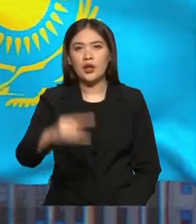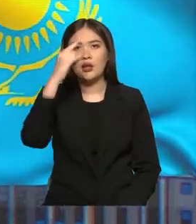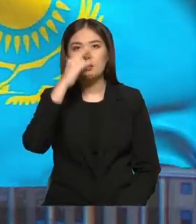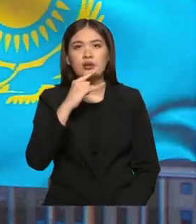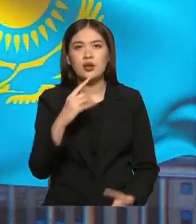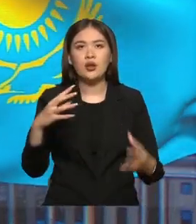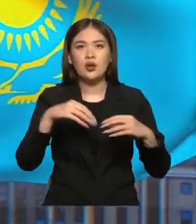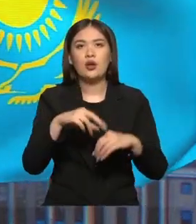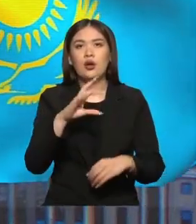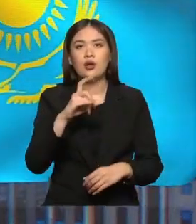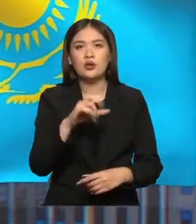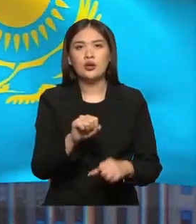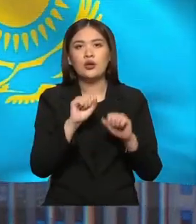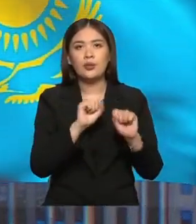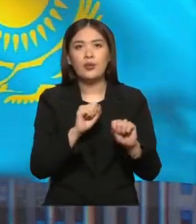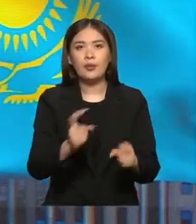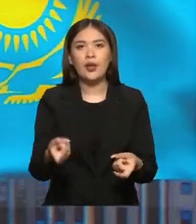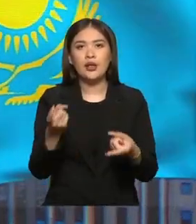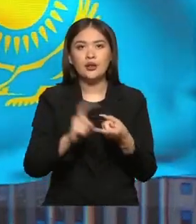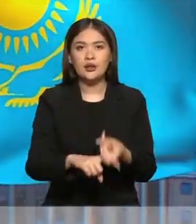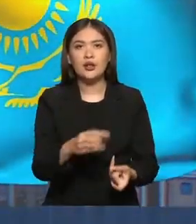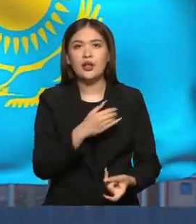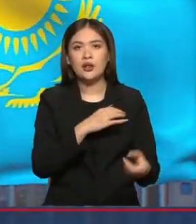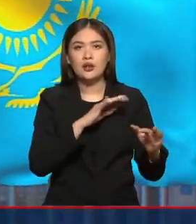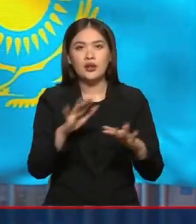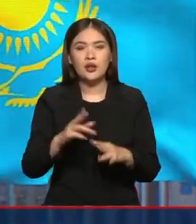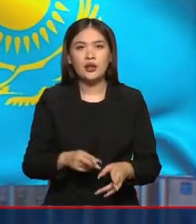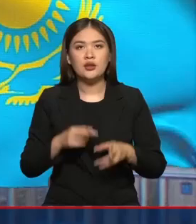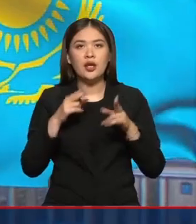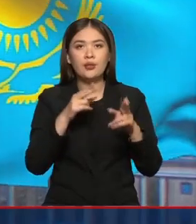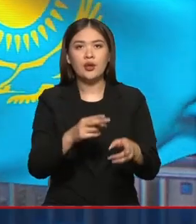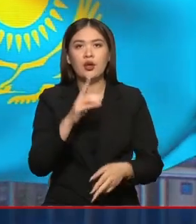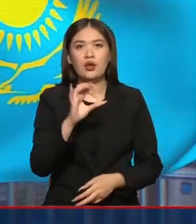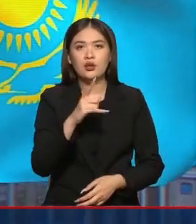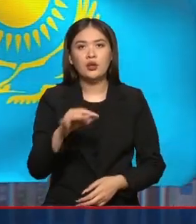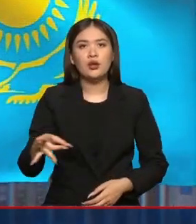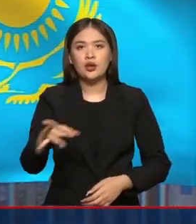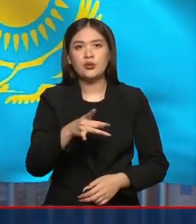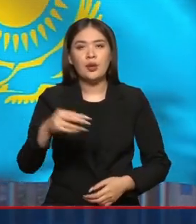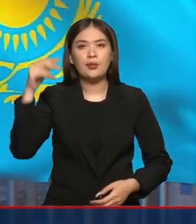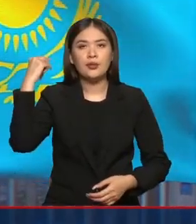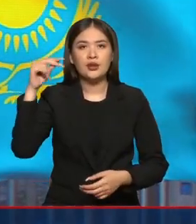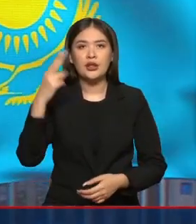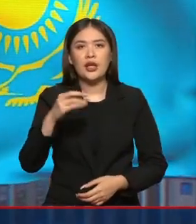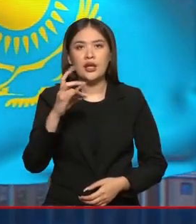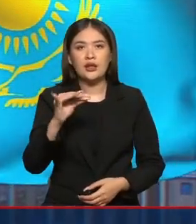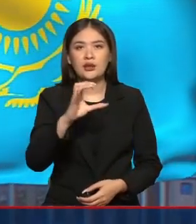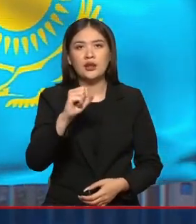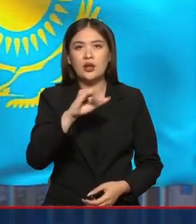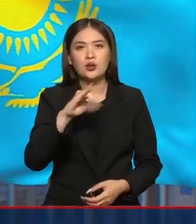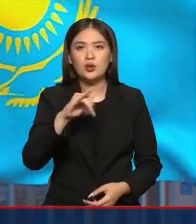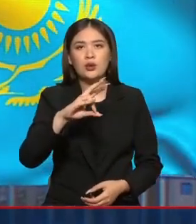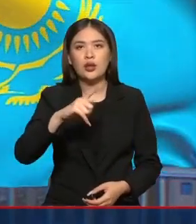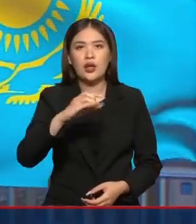Қазақстан мен Конго қорған саласында байланс бекітпек. Елімізге ресми сапармен келген Конго республикасының президенті Денеса